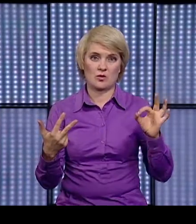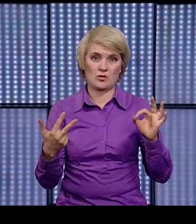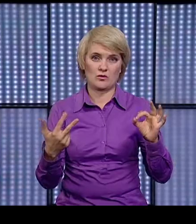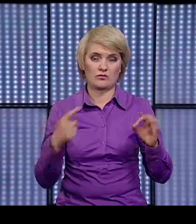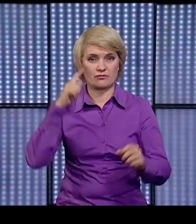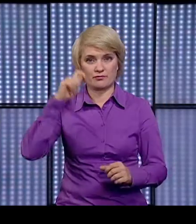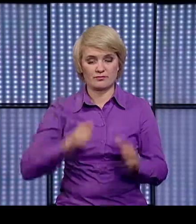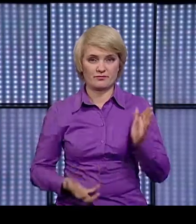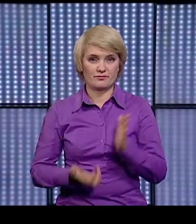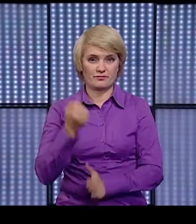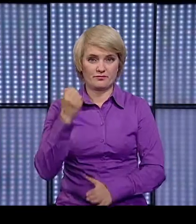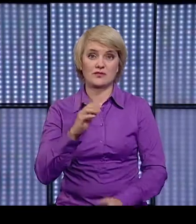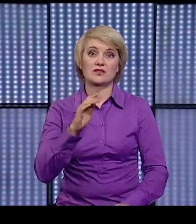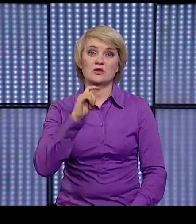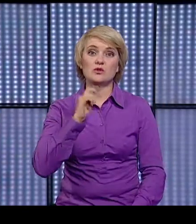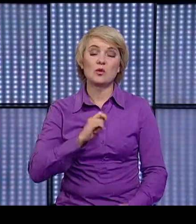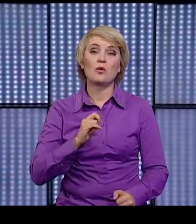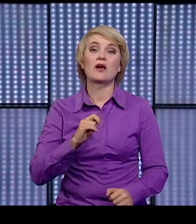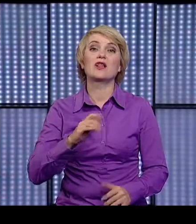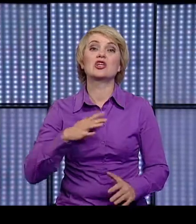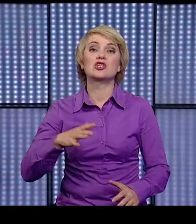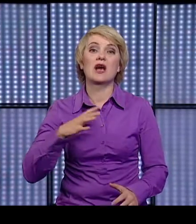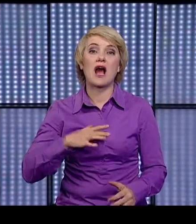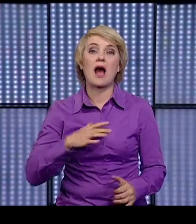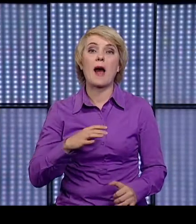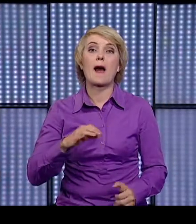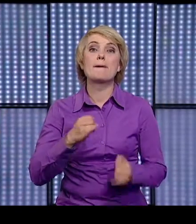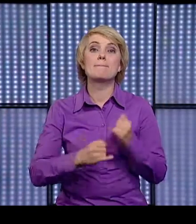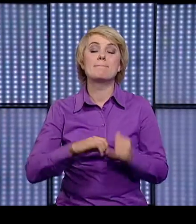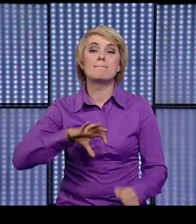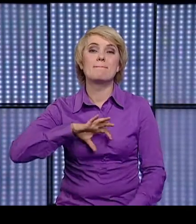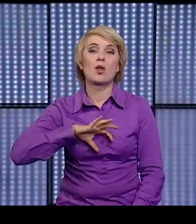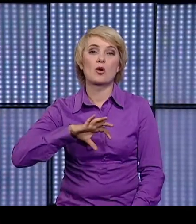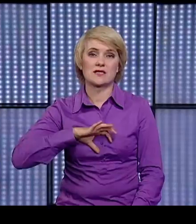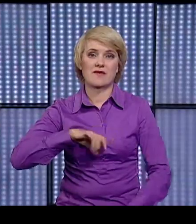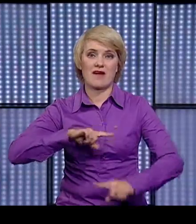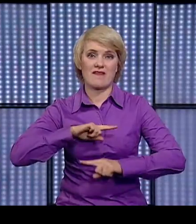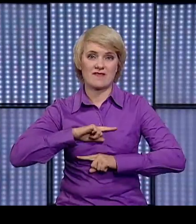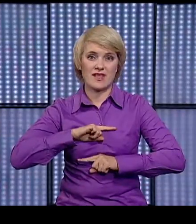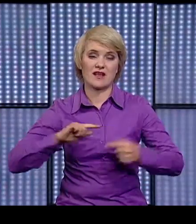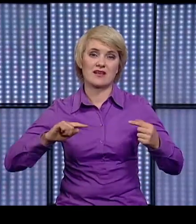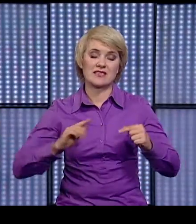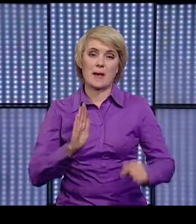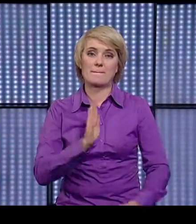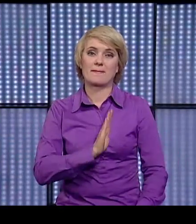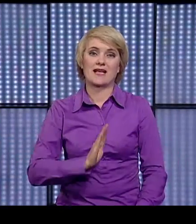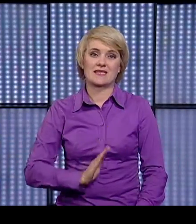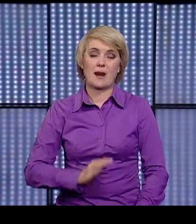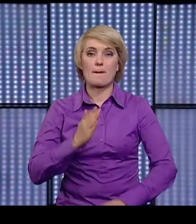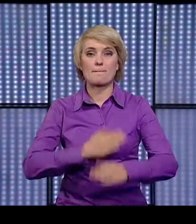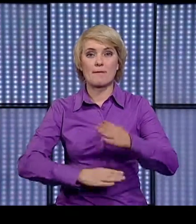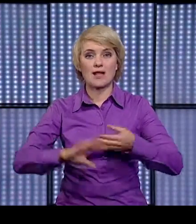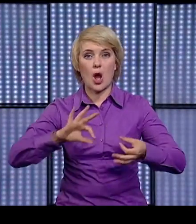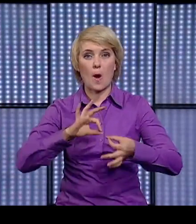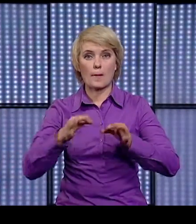українок чекає бронзовий фінал, в якому вони зіграють з господарками майданчика – збірною Бразилії. Паралімпіада наближається до свого завершення,